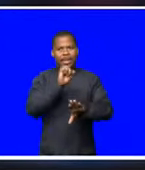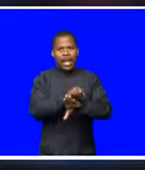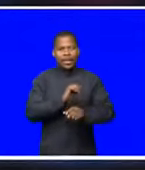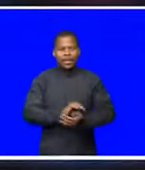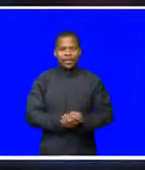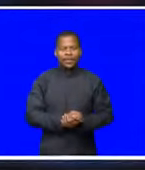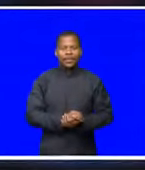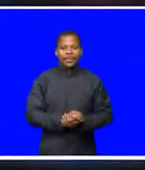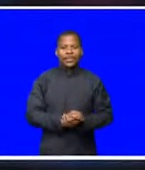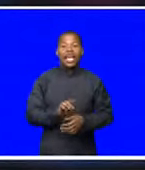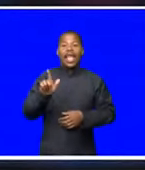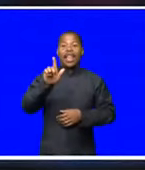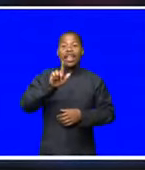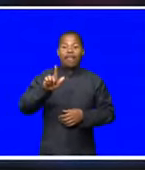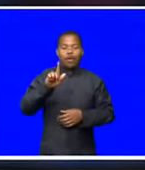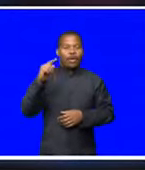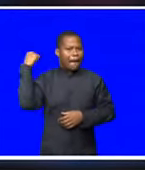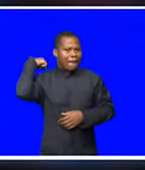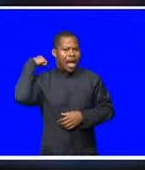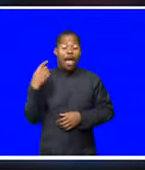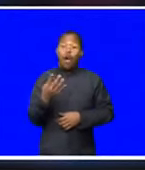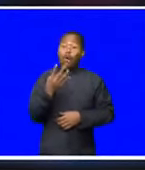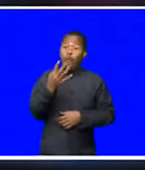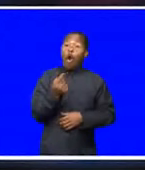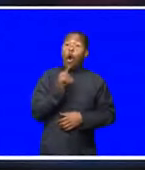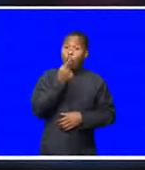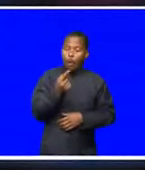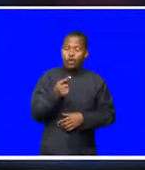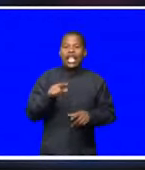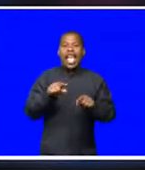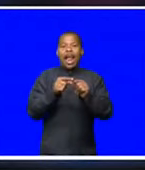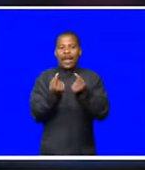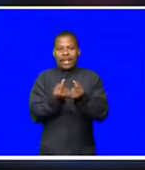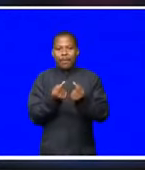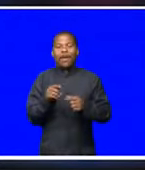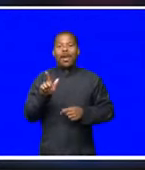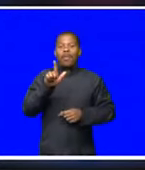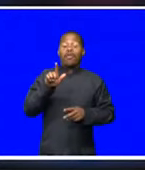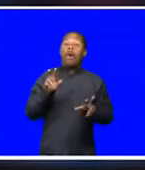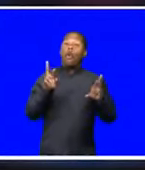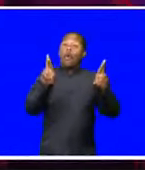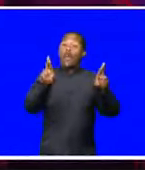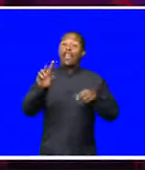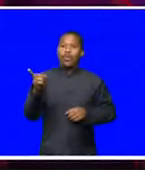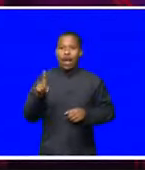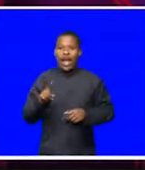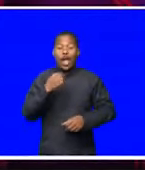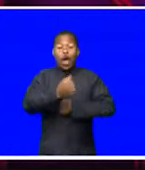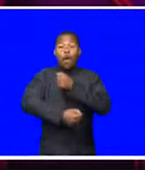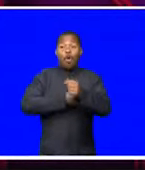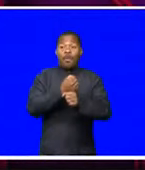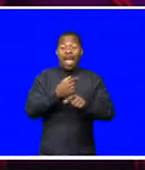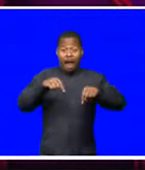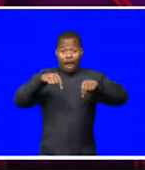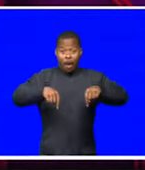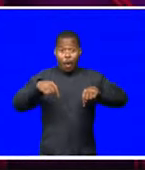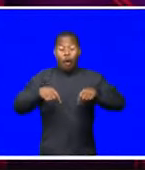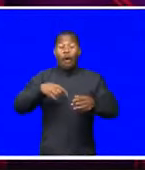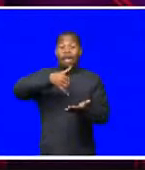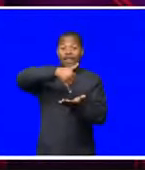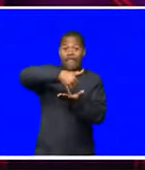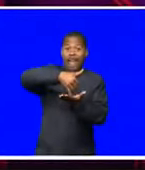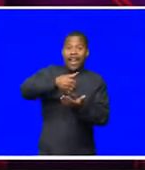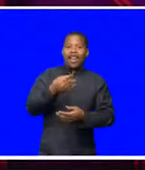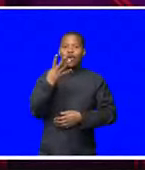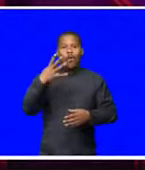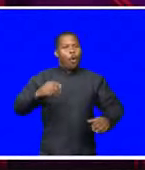Virgil van Dijk udlale licembu leLiverpool uthi kuliphupho lawonke umdlali welicembu leLiverpool kuthi bangaphakamisa indzebe letine labadlalelayo kulo mnyaka